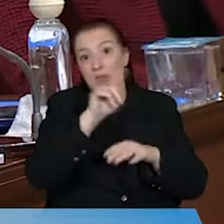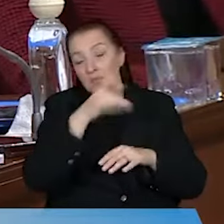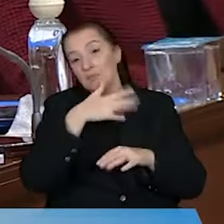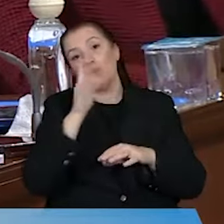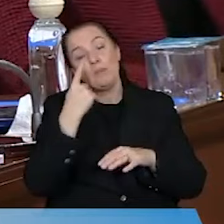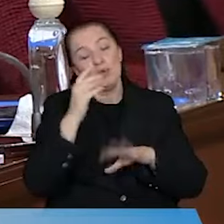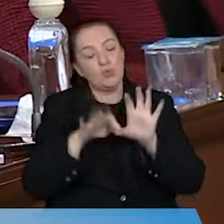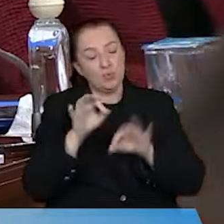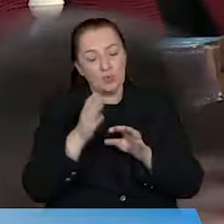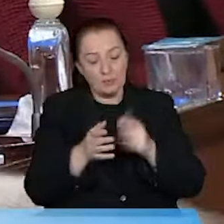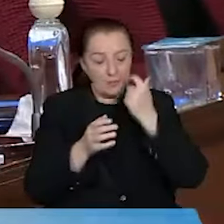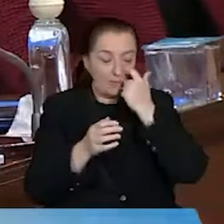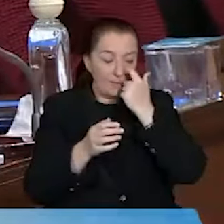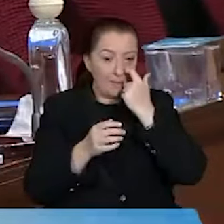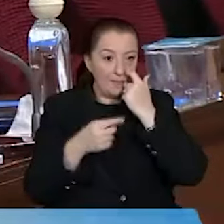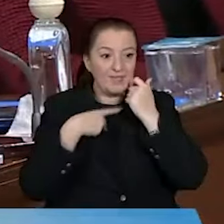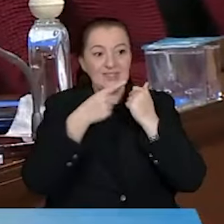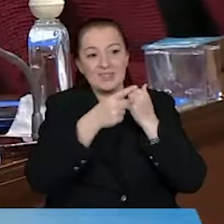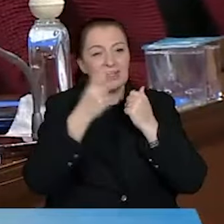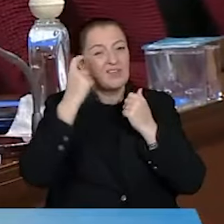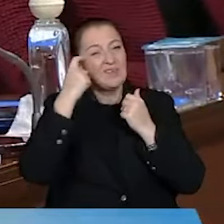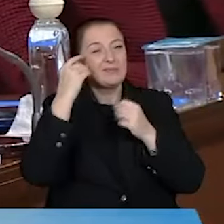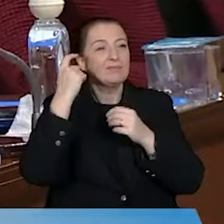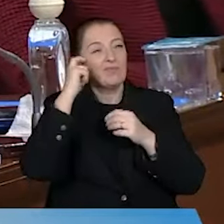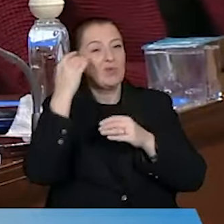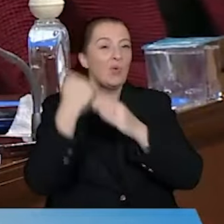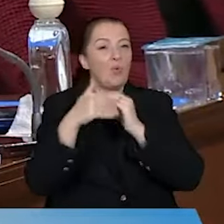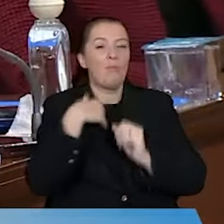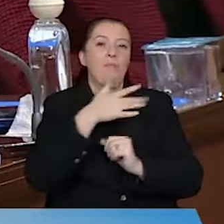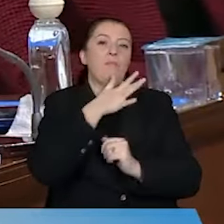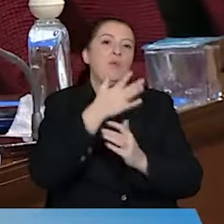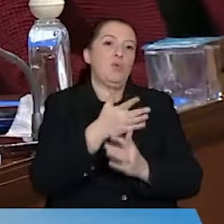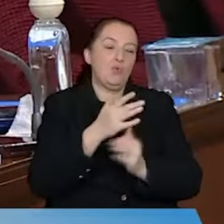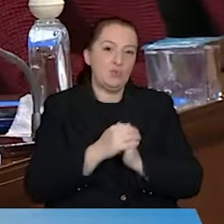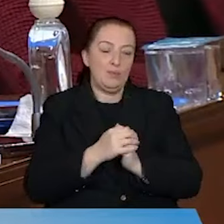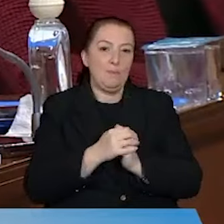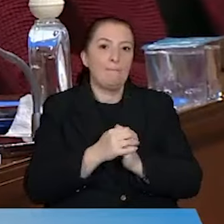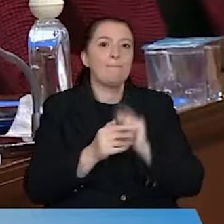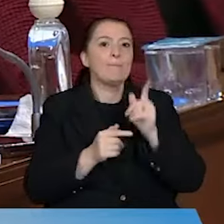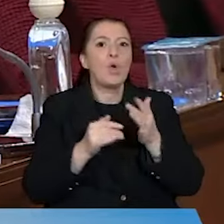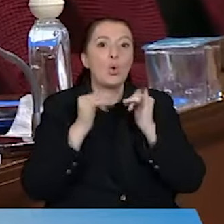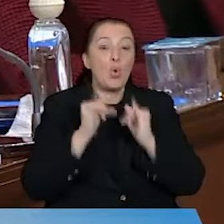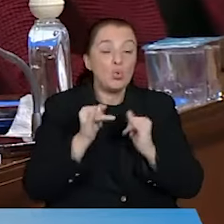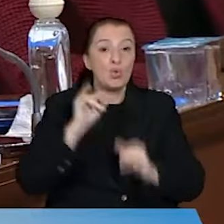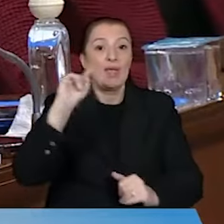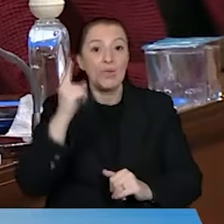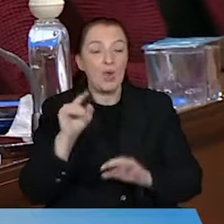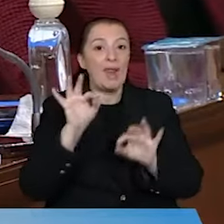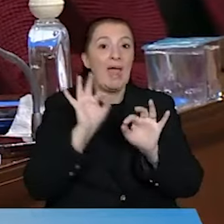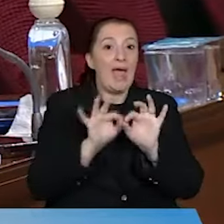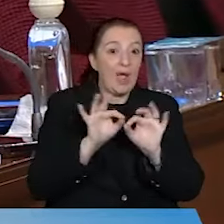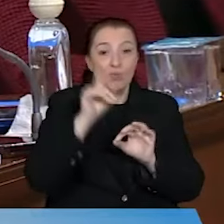kadar Sayıştay'desiniz de biz sizin yorumlama farkınızı da biliyoruz. Ama hiç şeyden bahsetmedi. Kötü yönetilen ekonomiden